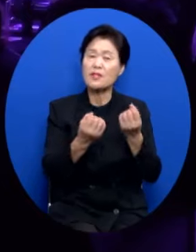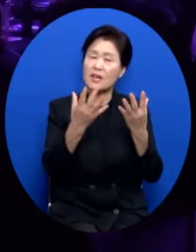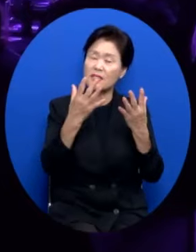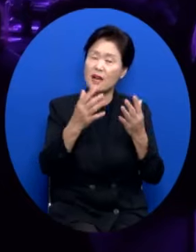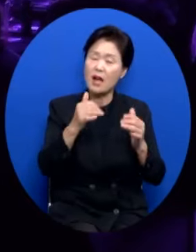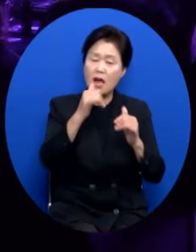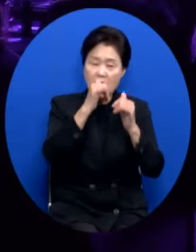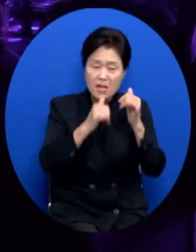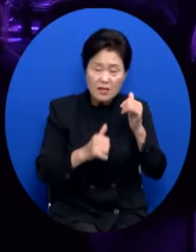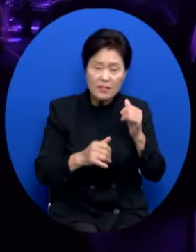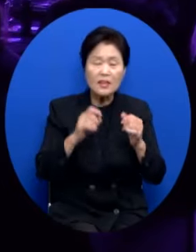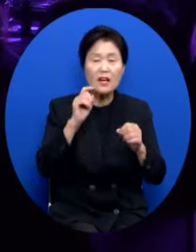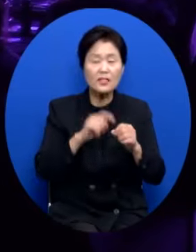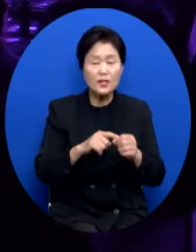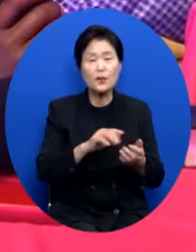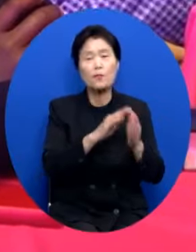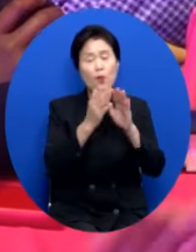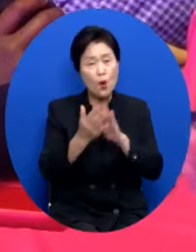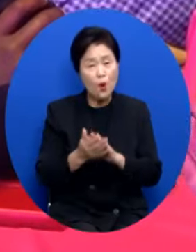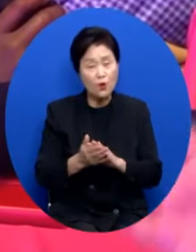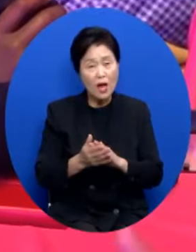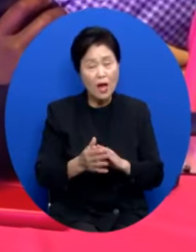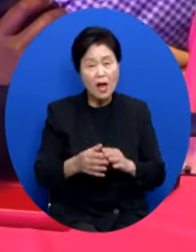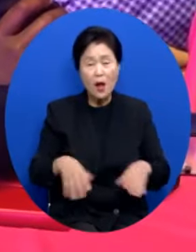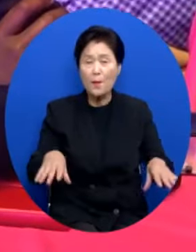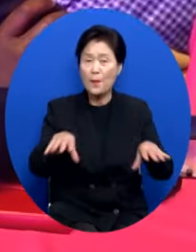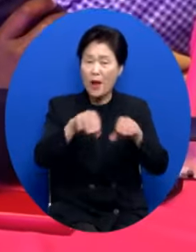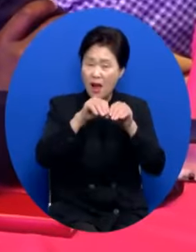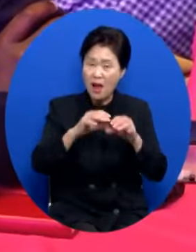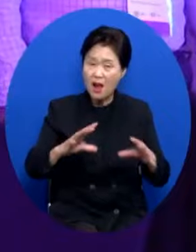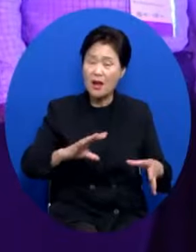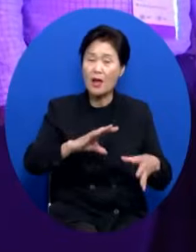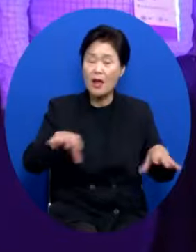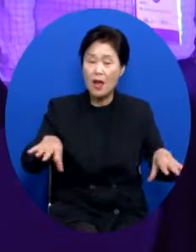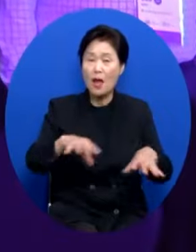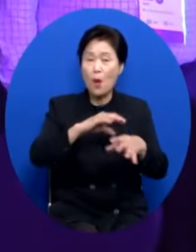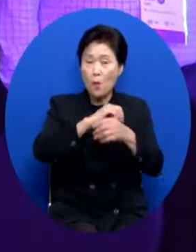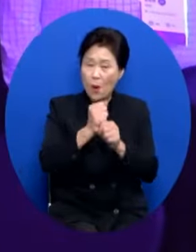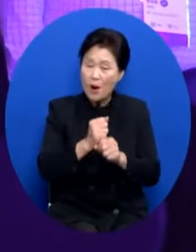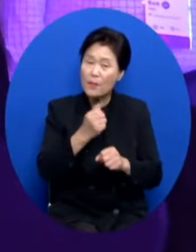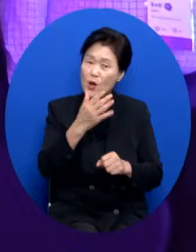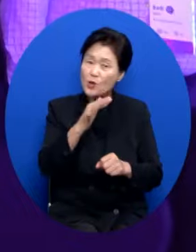역사적 흐름과 시대적 변화를 아우르는 자리가 될지 관전 포인트가 되고